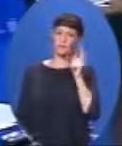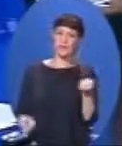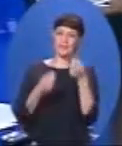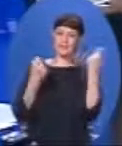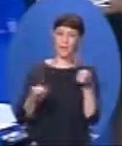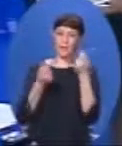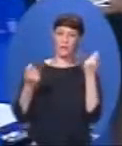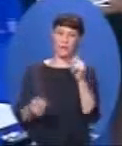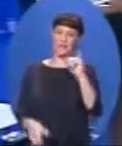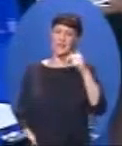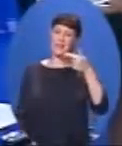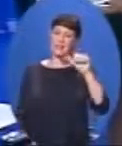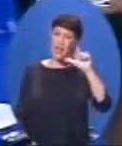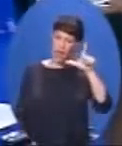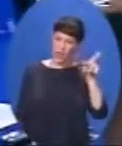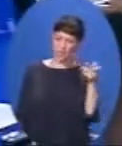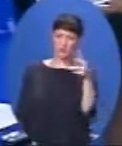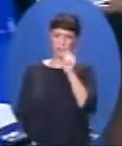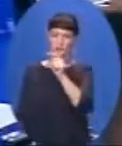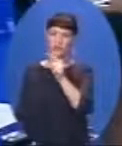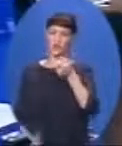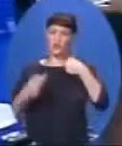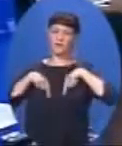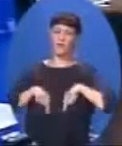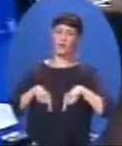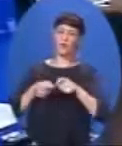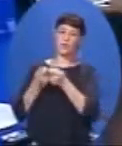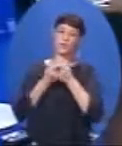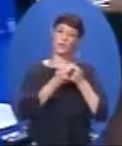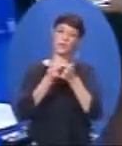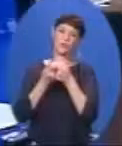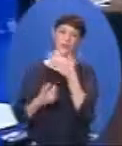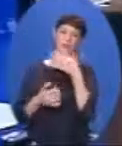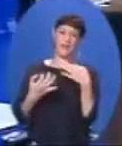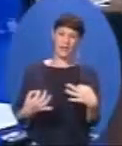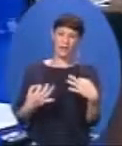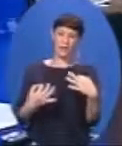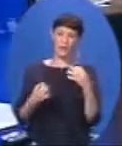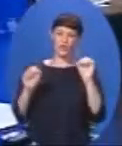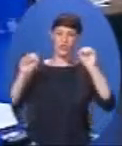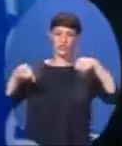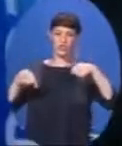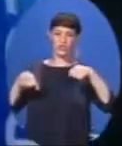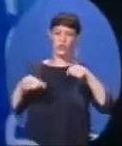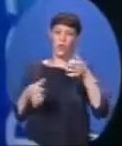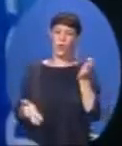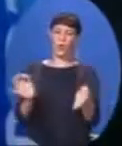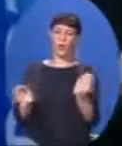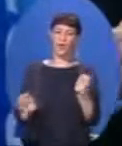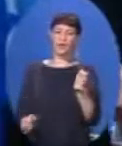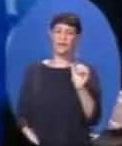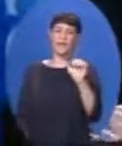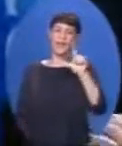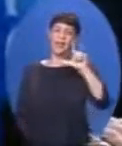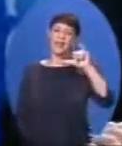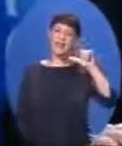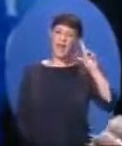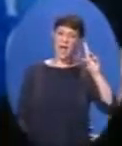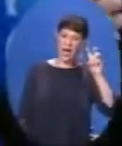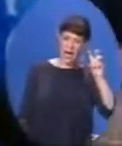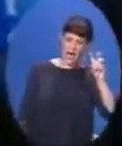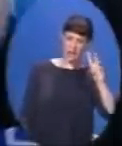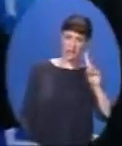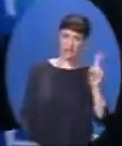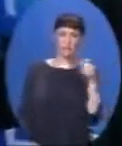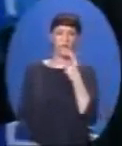טוב ליושב ראש התנועה לאיכות השלטון, עורך הדין אליעד שרגא. ערב טוב, דן. תגיד, למה לא? היא שילמה את חובה